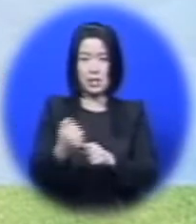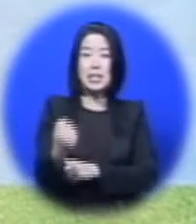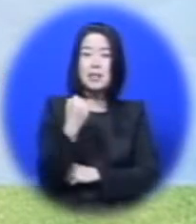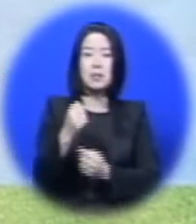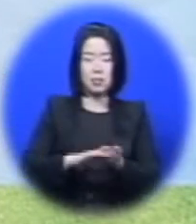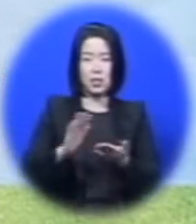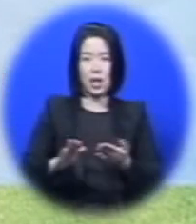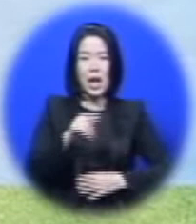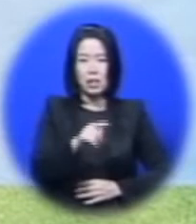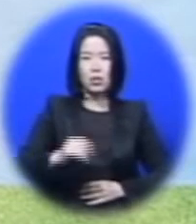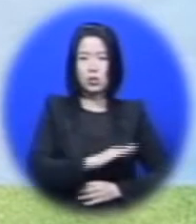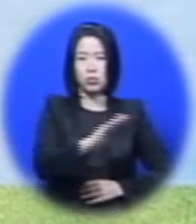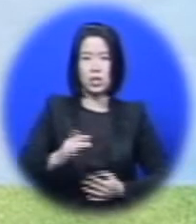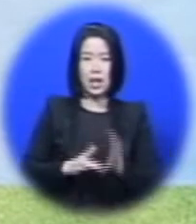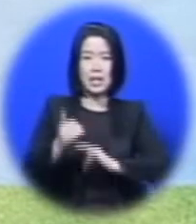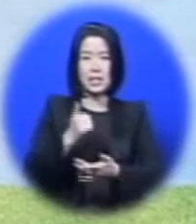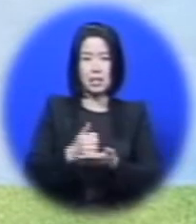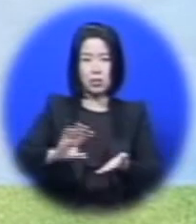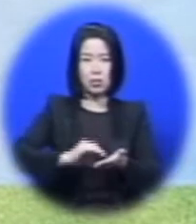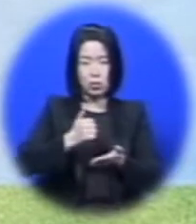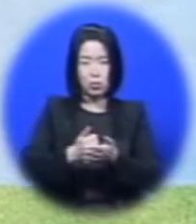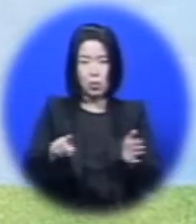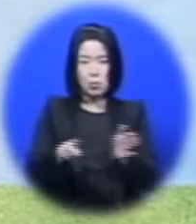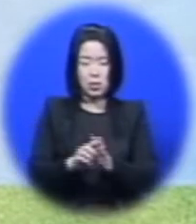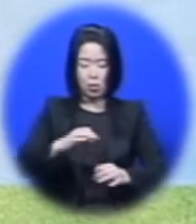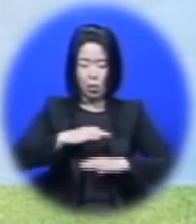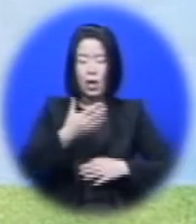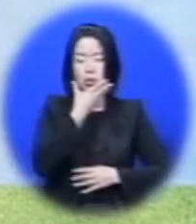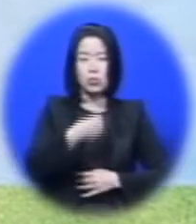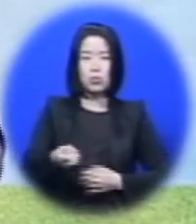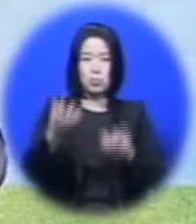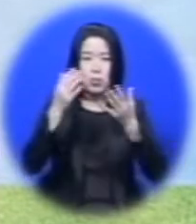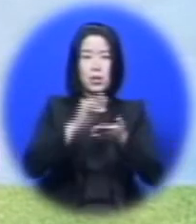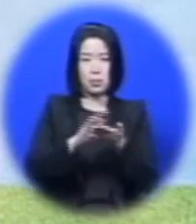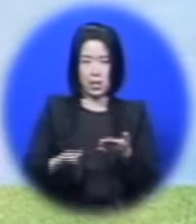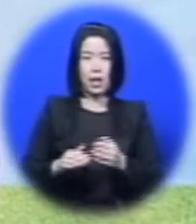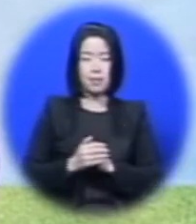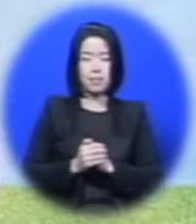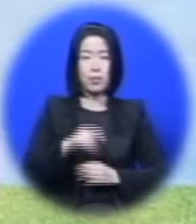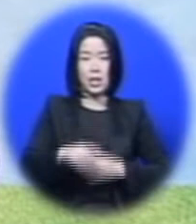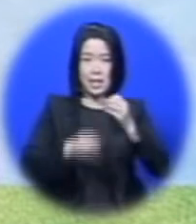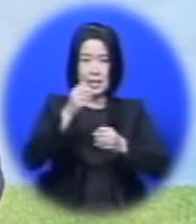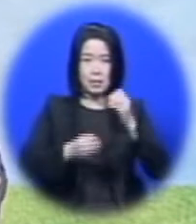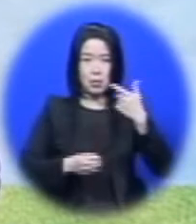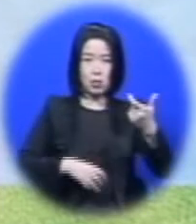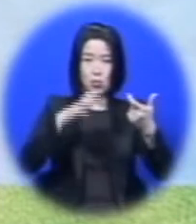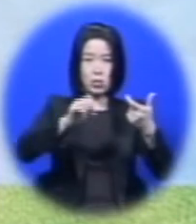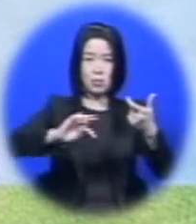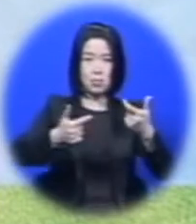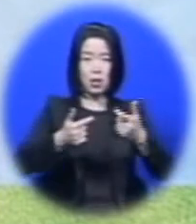그것이 우리가 예수 그리스도를 믿는 놀라운 축복입니다. 이 시편